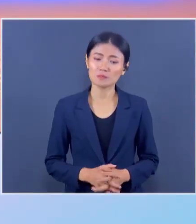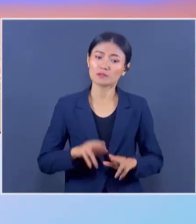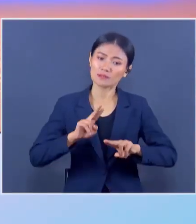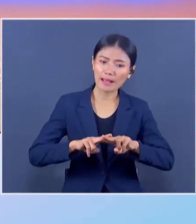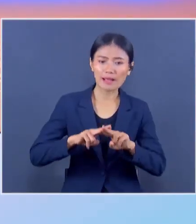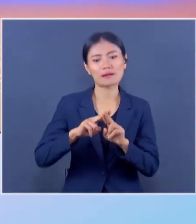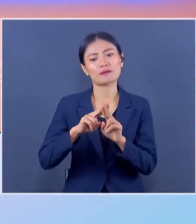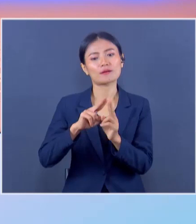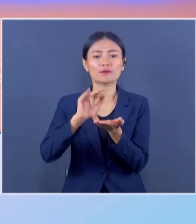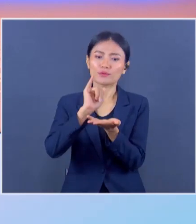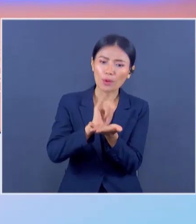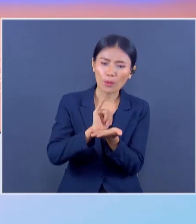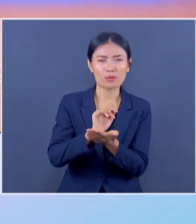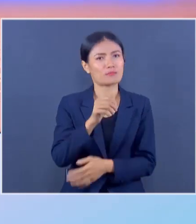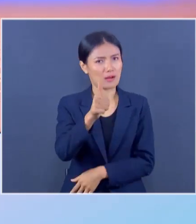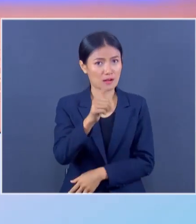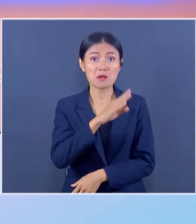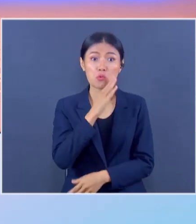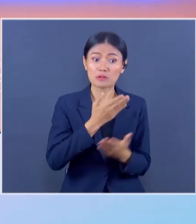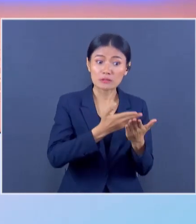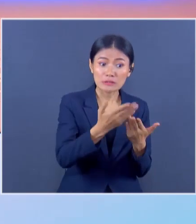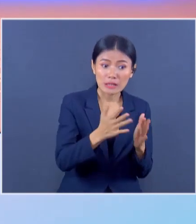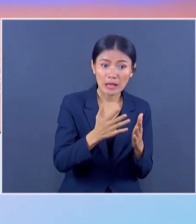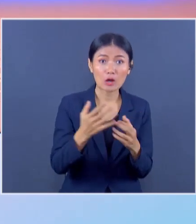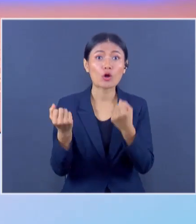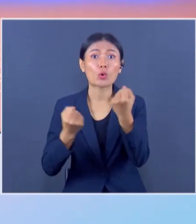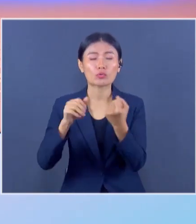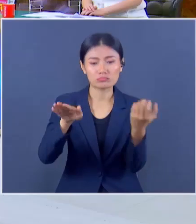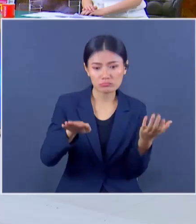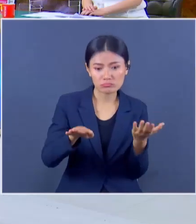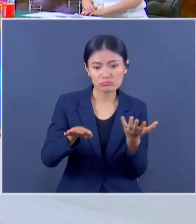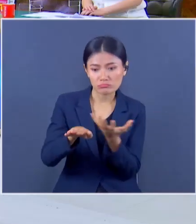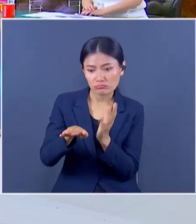เรือจะนอนก็สบายที่สำคัญเนี่ยซื้อเอาไปเที่ยวติดรถไว้ก็ดีเหมือนกันนะคะคุณผู้ชมแบบนี้ต้องรีบโทรมาสั่งซื้อกันเลยค่ะ